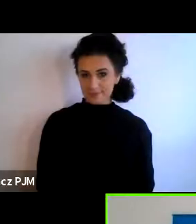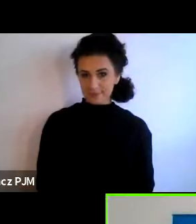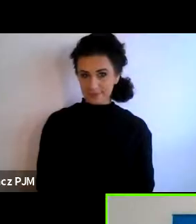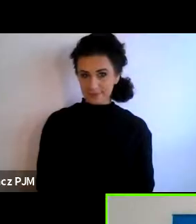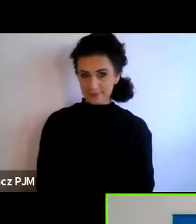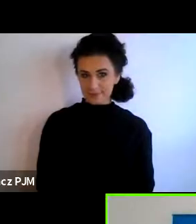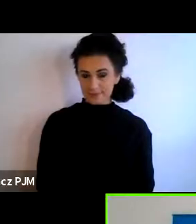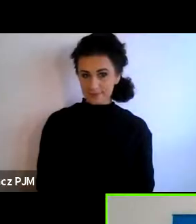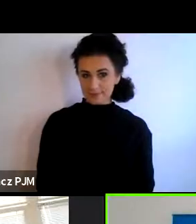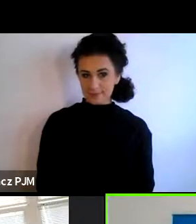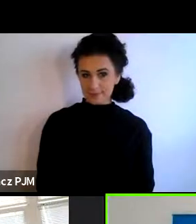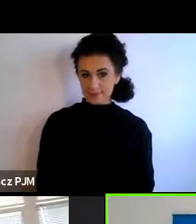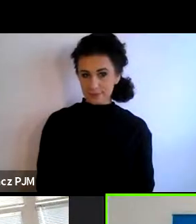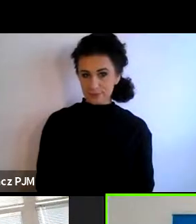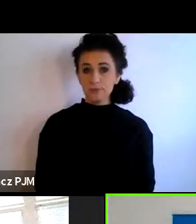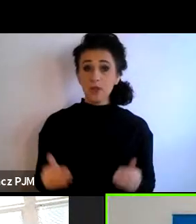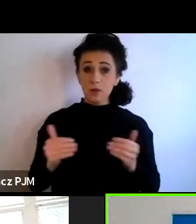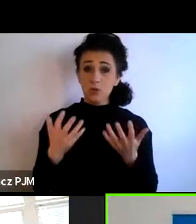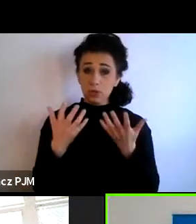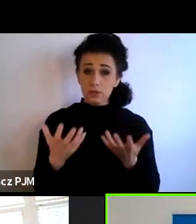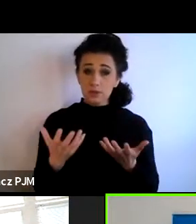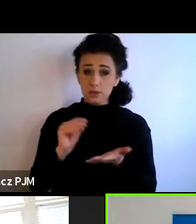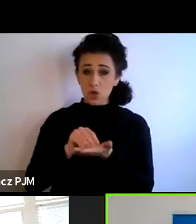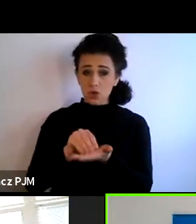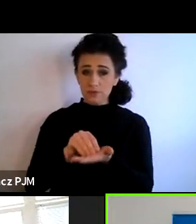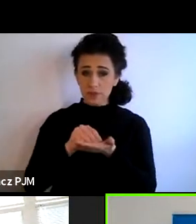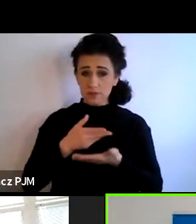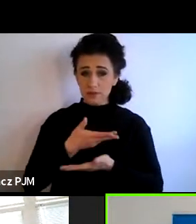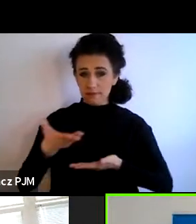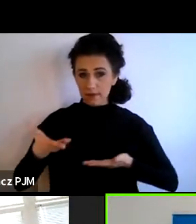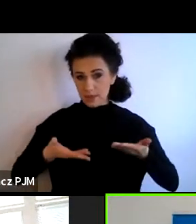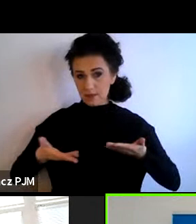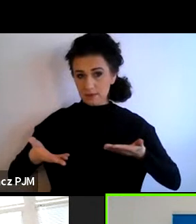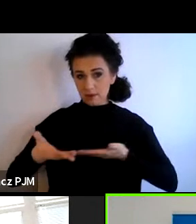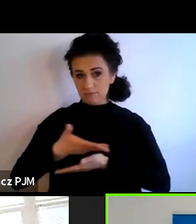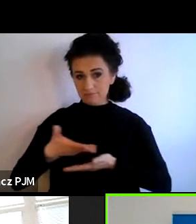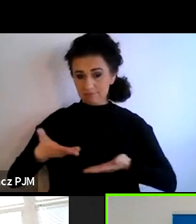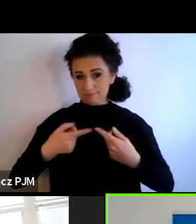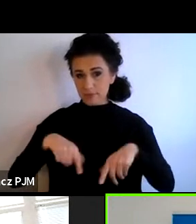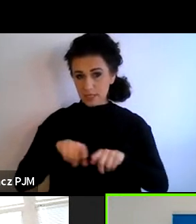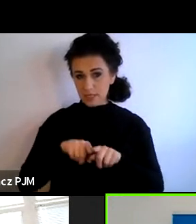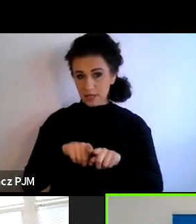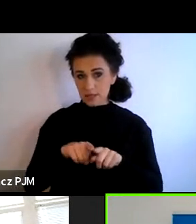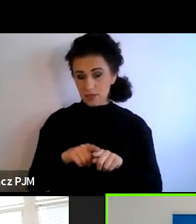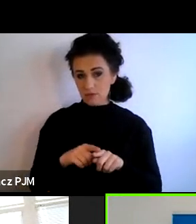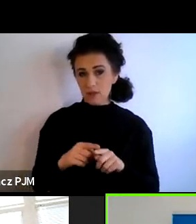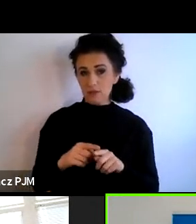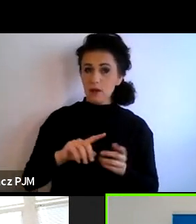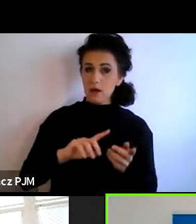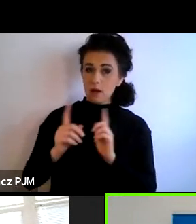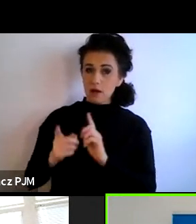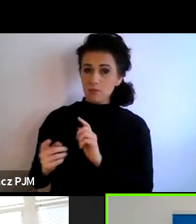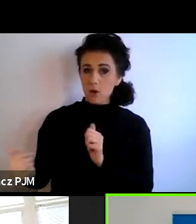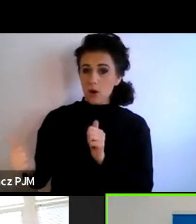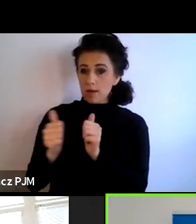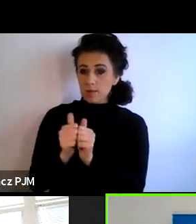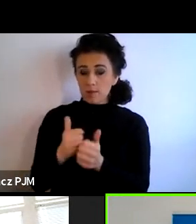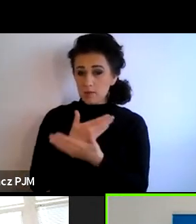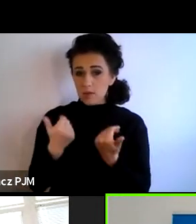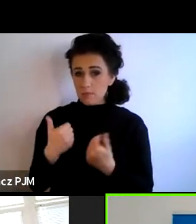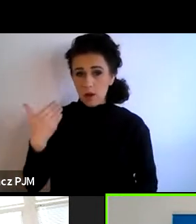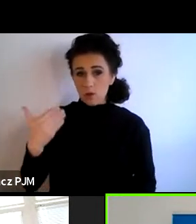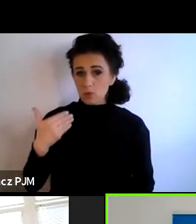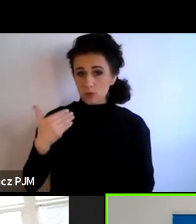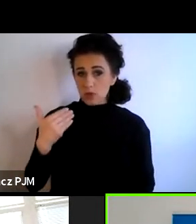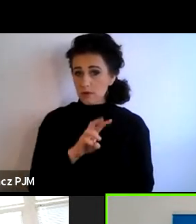Być może chcieliby się Państwo podzielić swoimi doświadczeniami z realizowaniem, bo też braku asystenty na Państwa uczelniach.